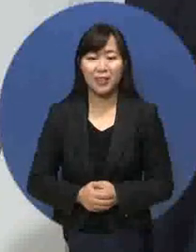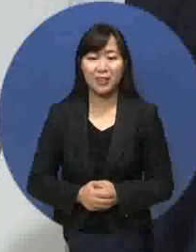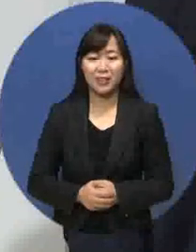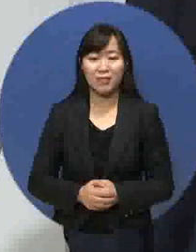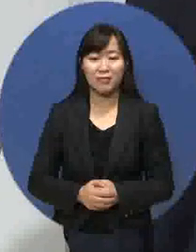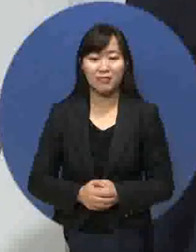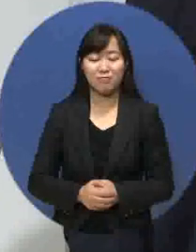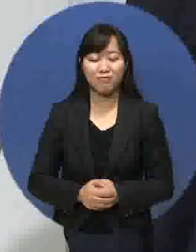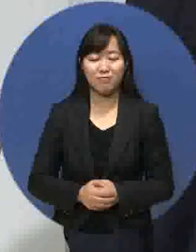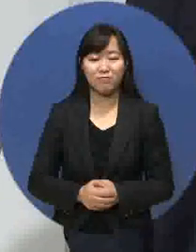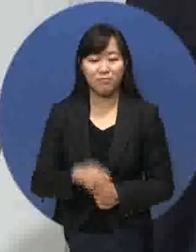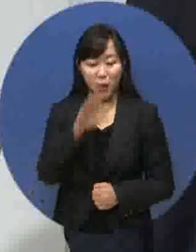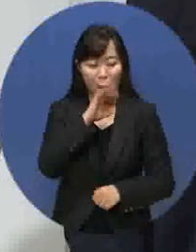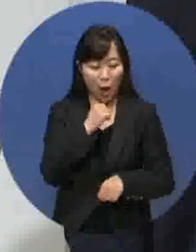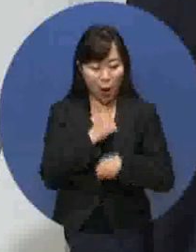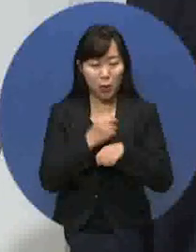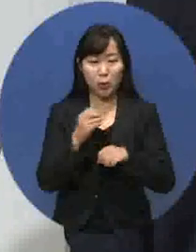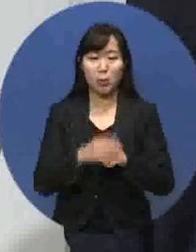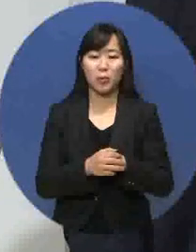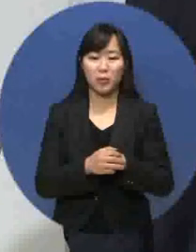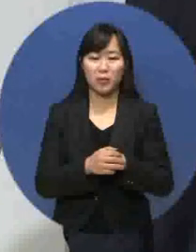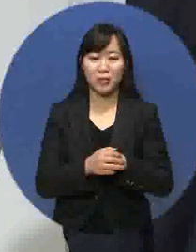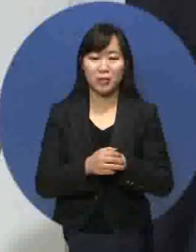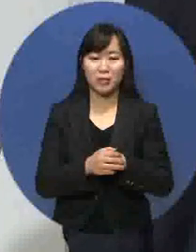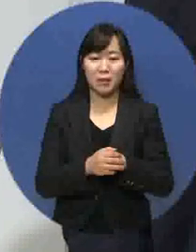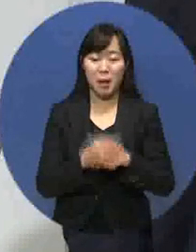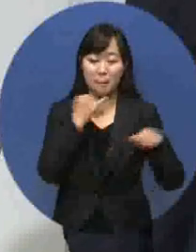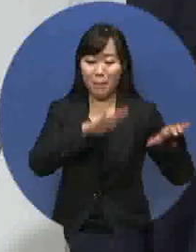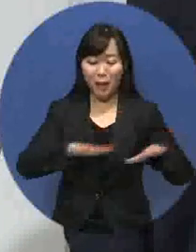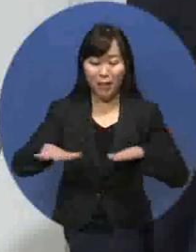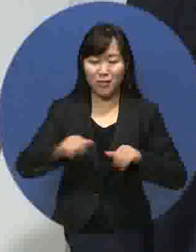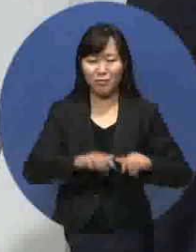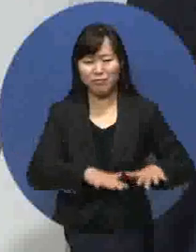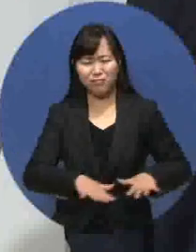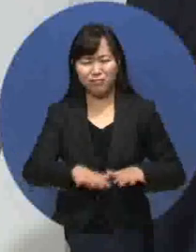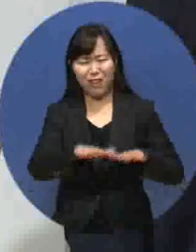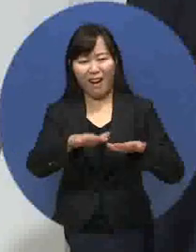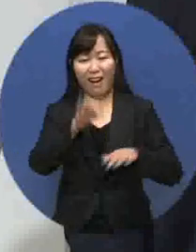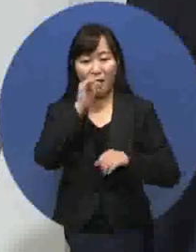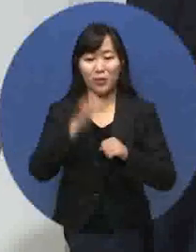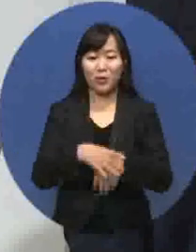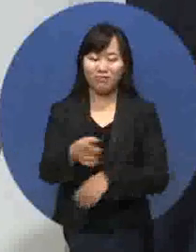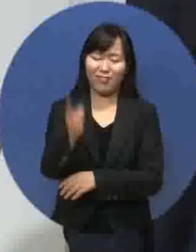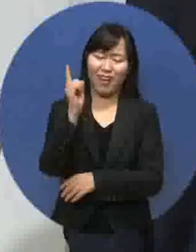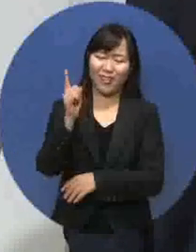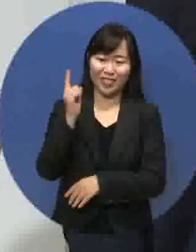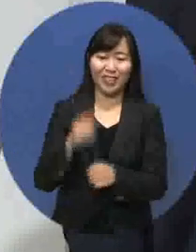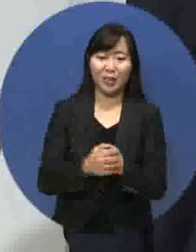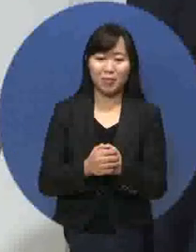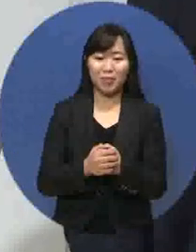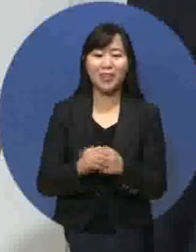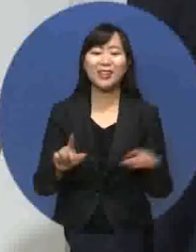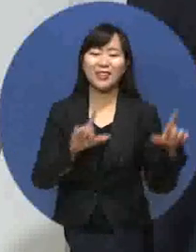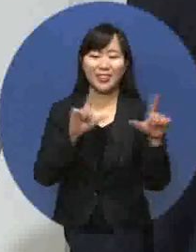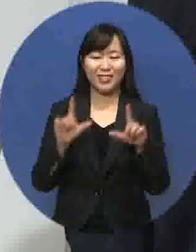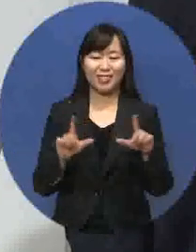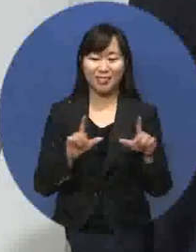골프도 하고 또 서핑도 좀 하고요. 그래서 서핑도 하고 낚시도 하고 그러면서 이제 보내고 있습니다.